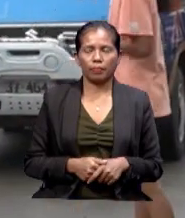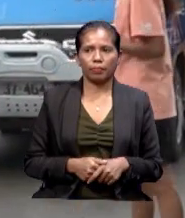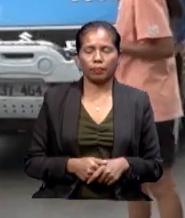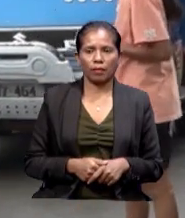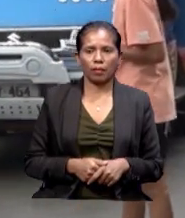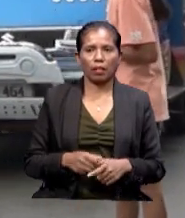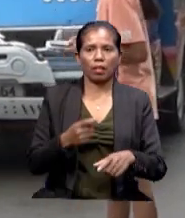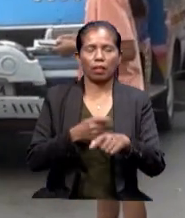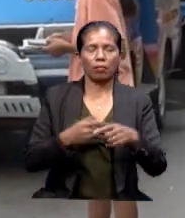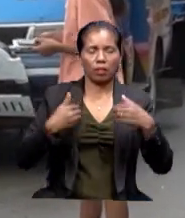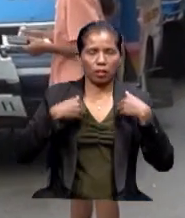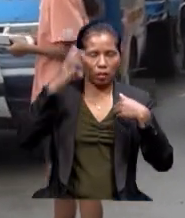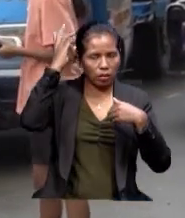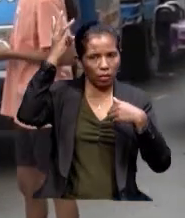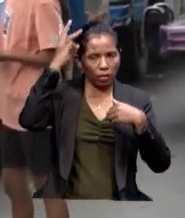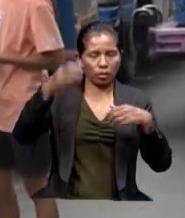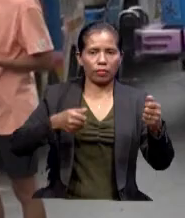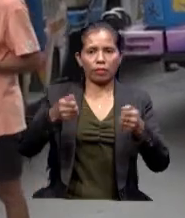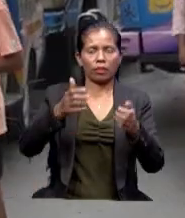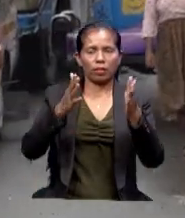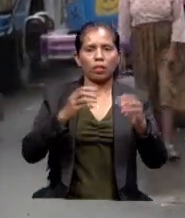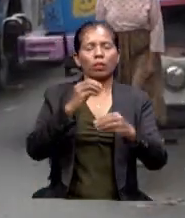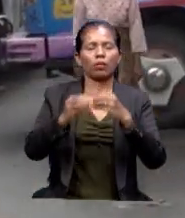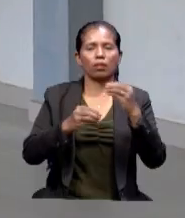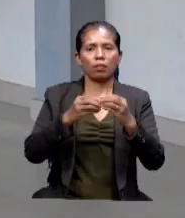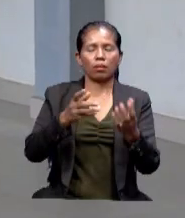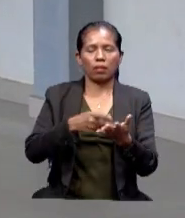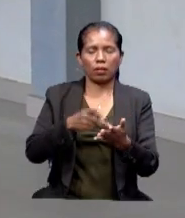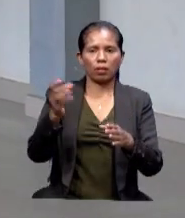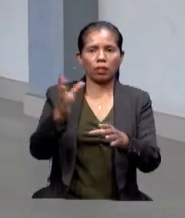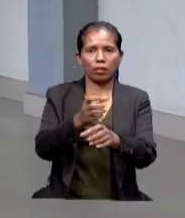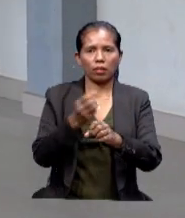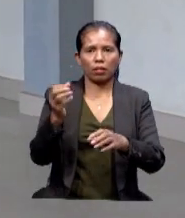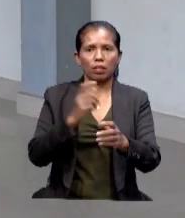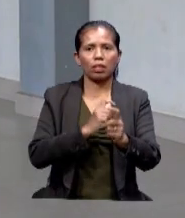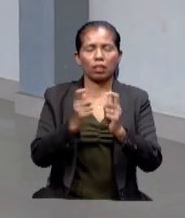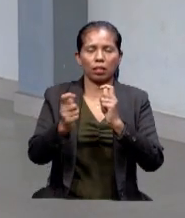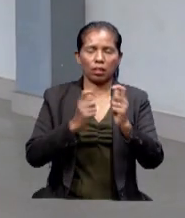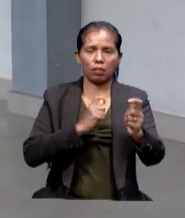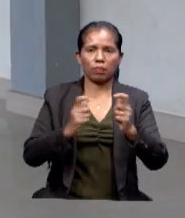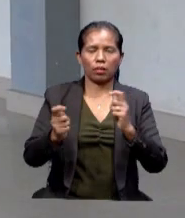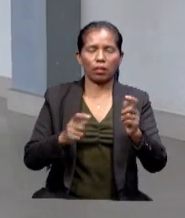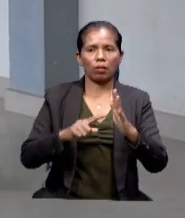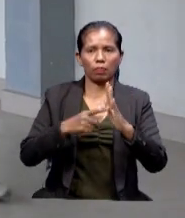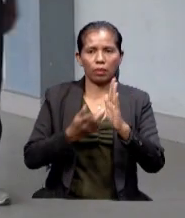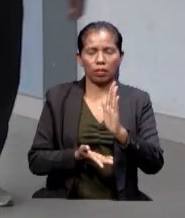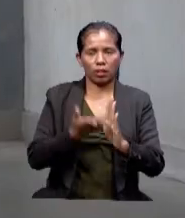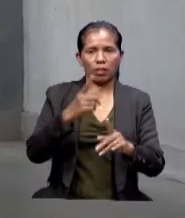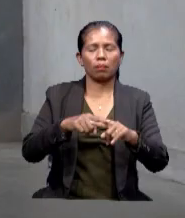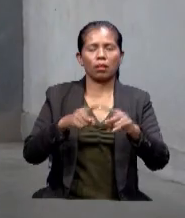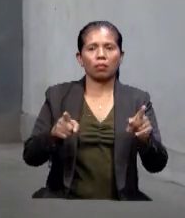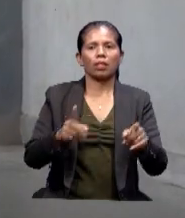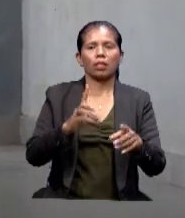Durante ne mosu preocupação husi motorista sira kona ba tarefa ba trata dokumentu transporte nebe hahusa e mai be diretor de